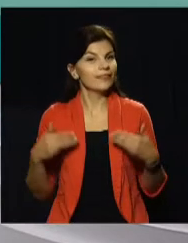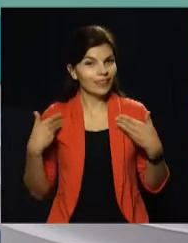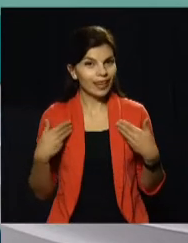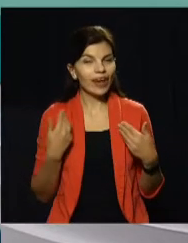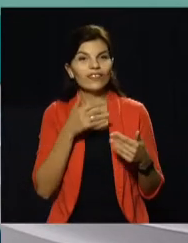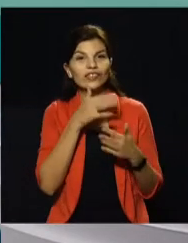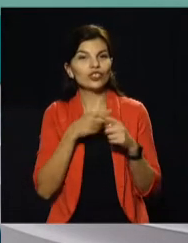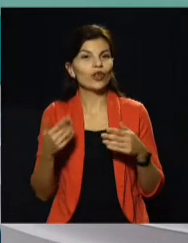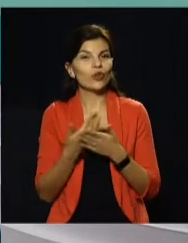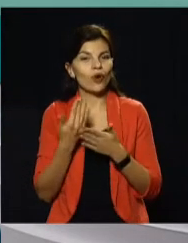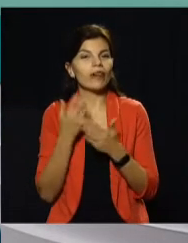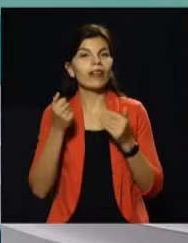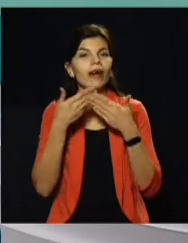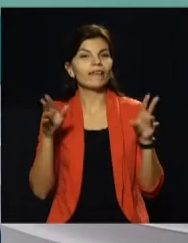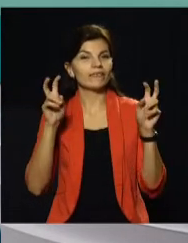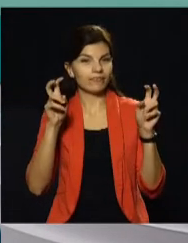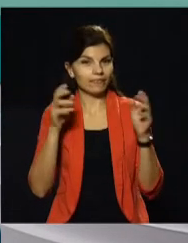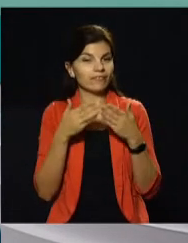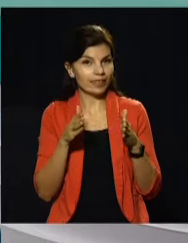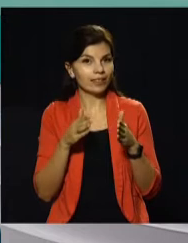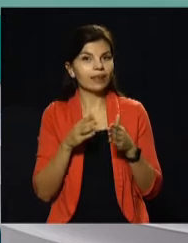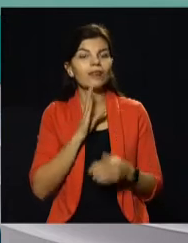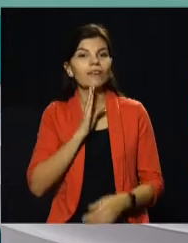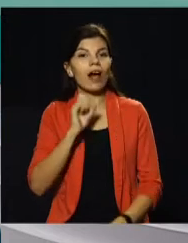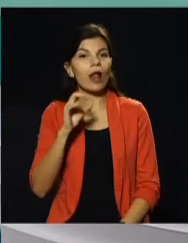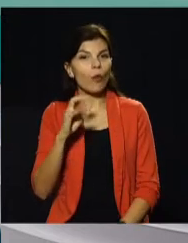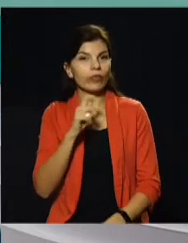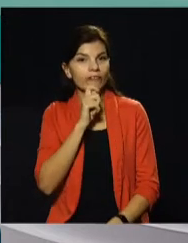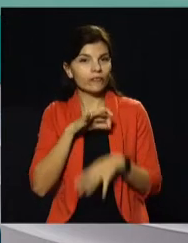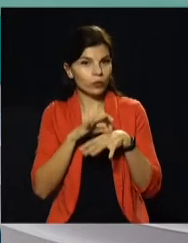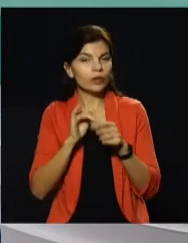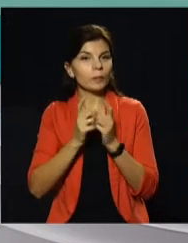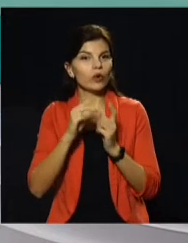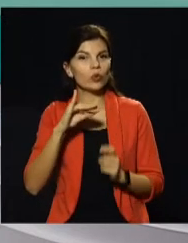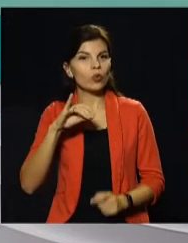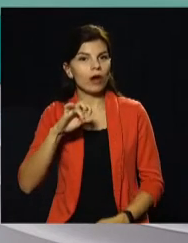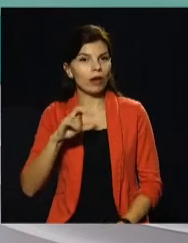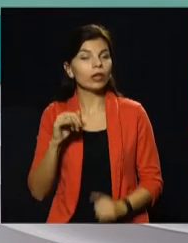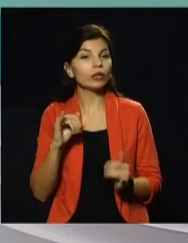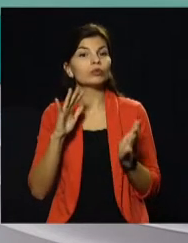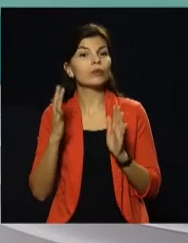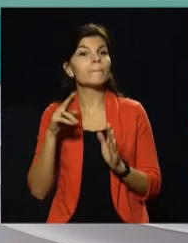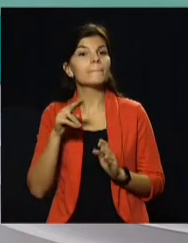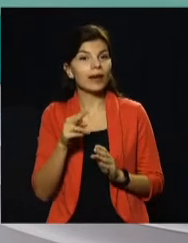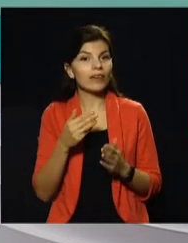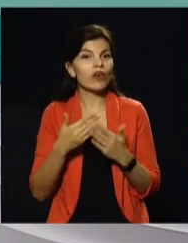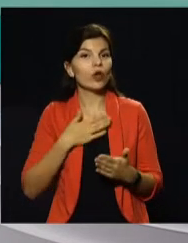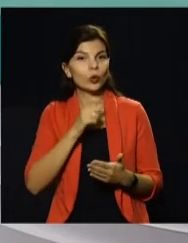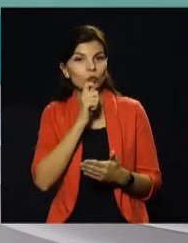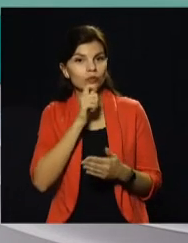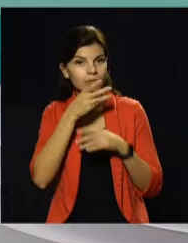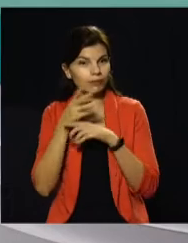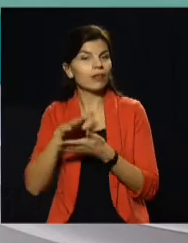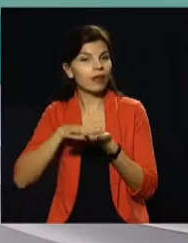Вітаю, час новин на відкритому. В студії Альона Гребельник та сурдоперекладачка Юліана Пугавкіна. І про події п'ятниці від наших